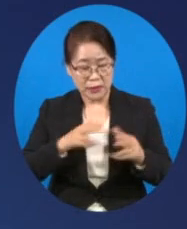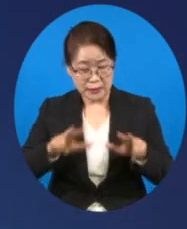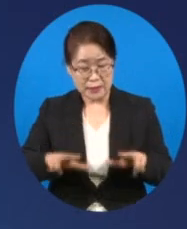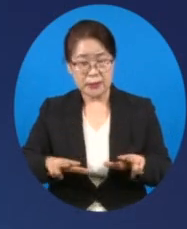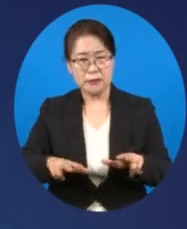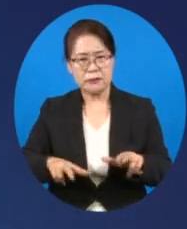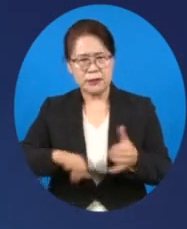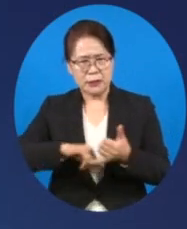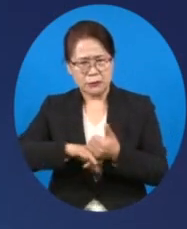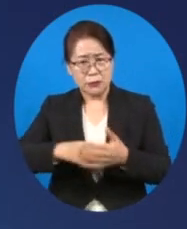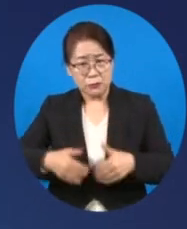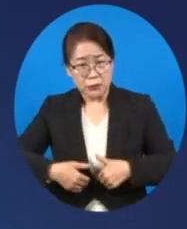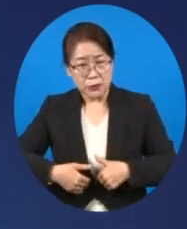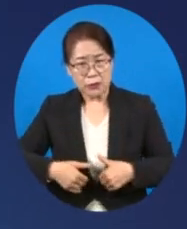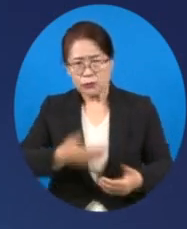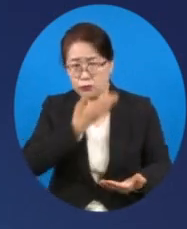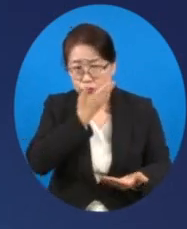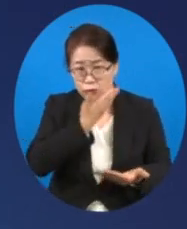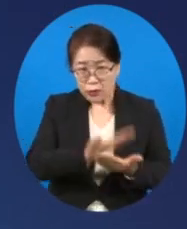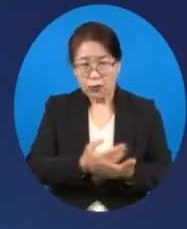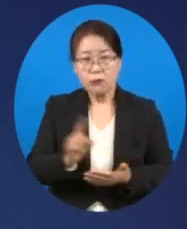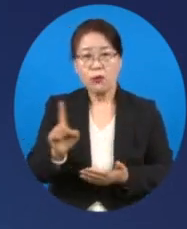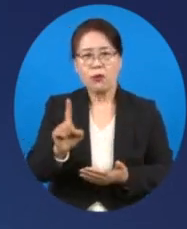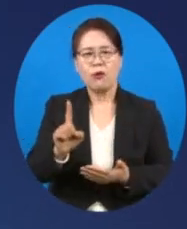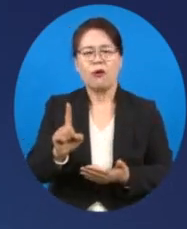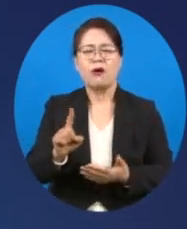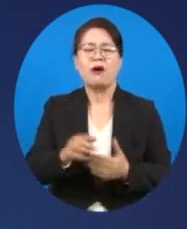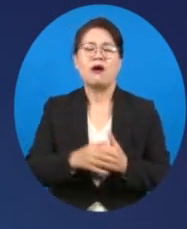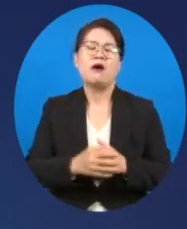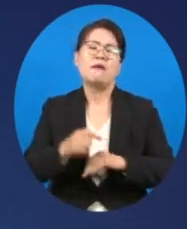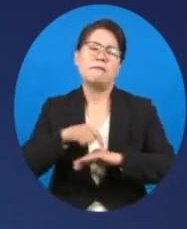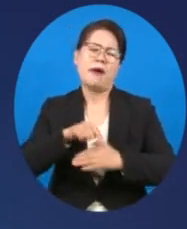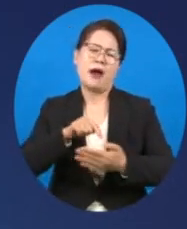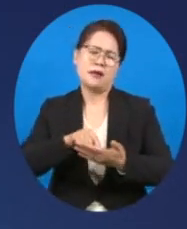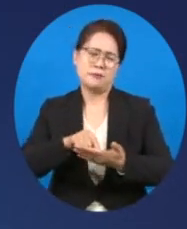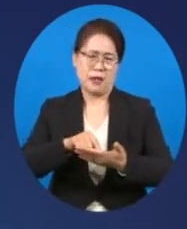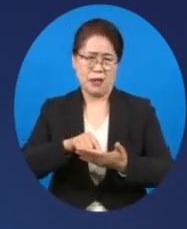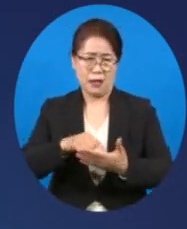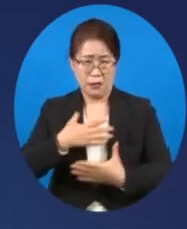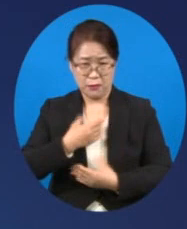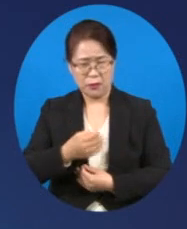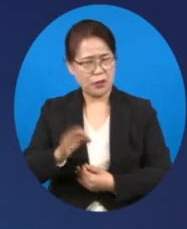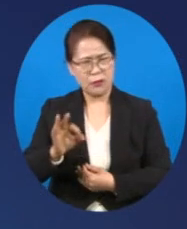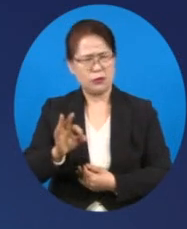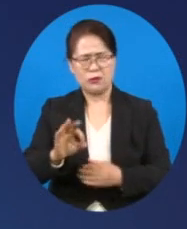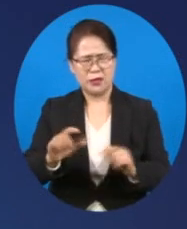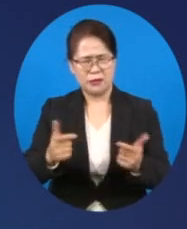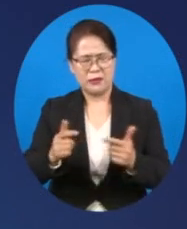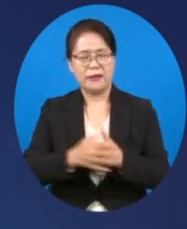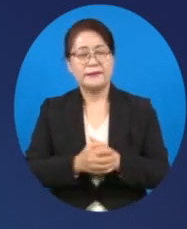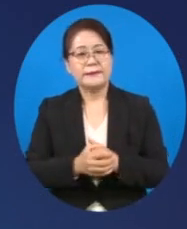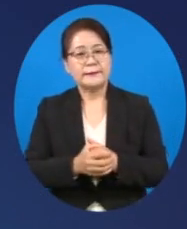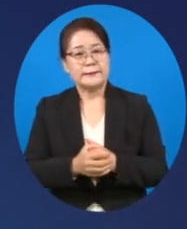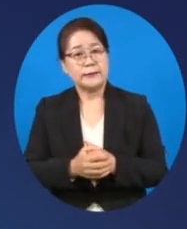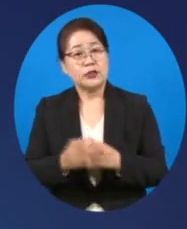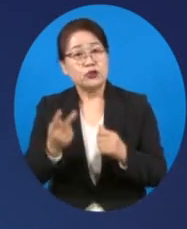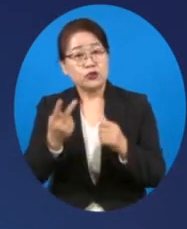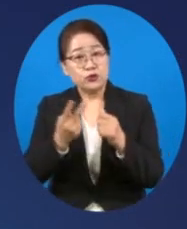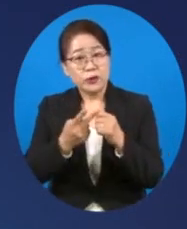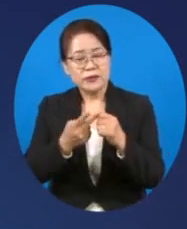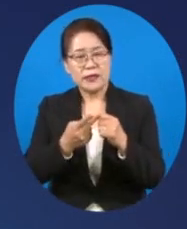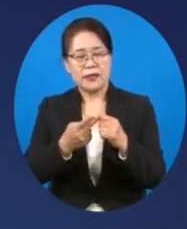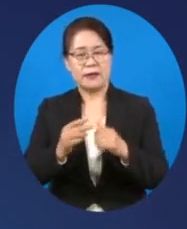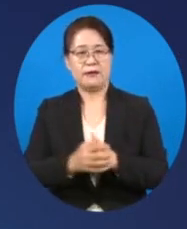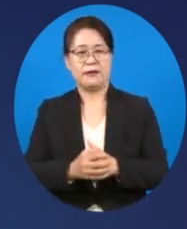현실적으로 가장 중요한 것은 돈이 아니라 마음의 평안입니다 또 두 번째 이유는 뭐예요